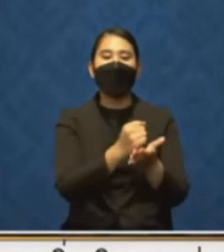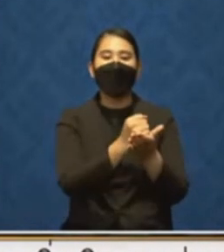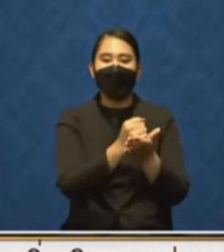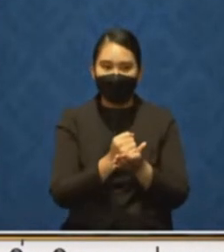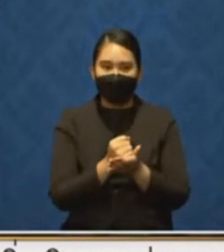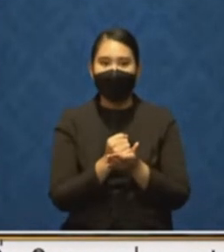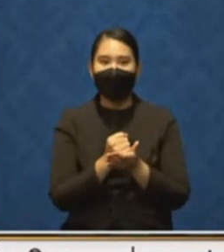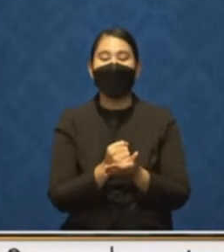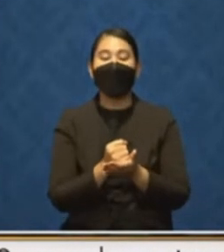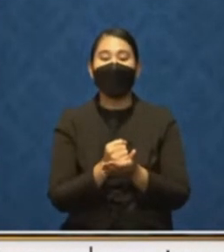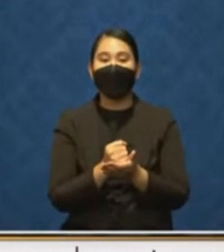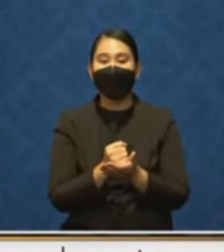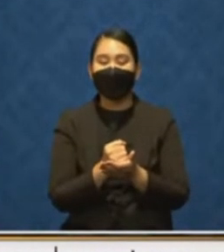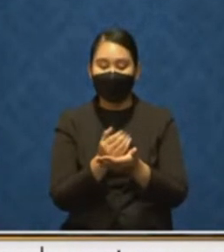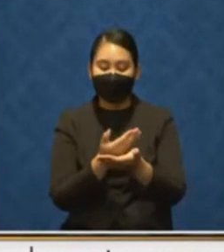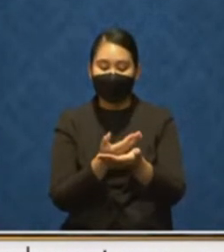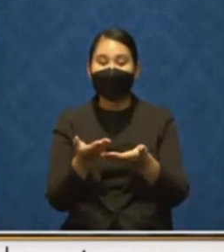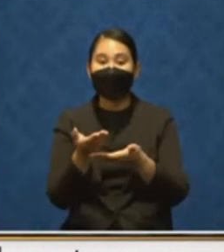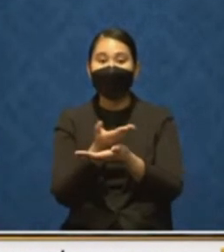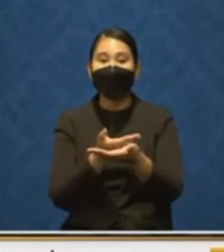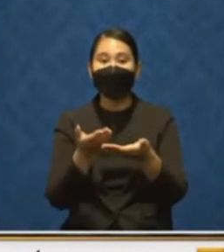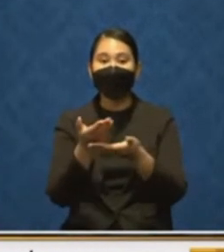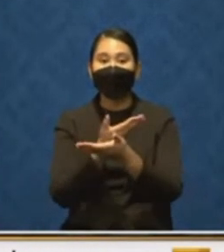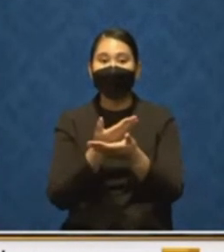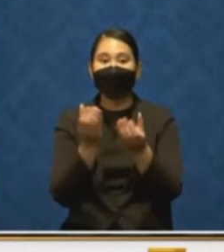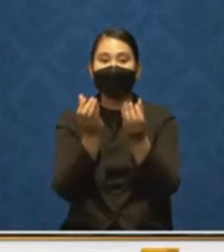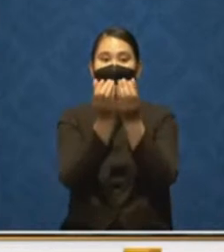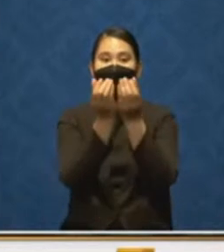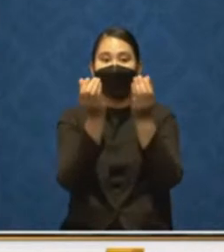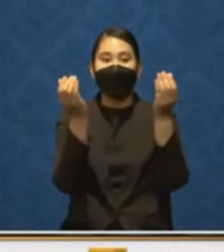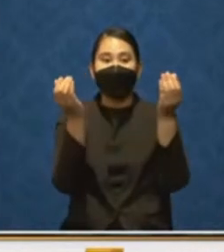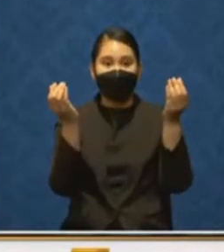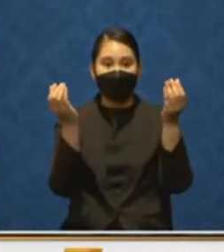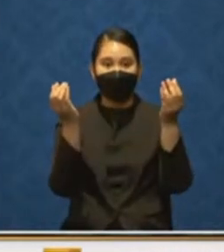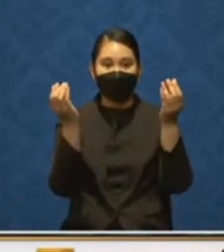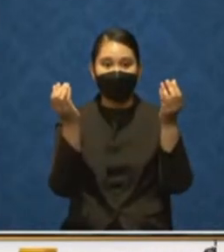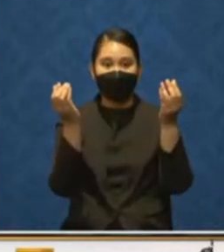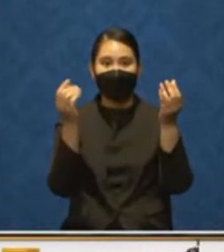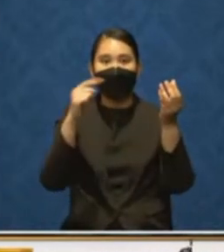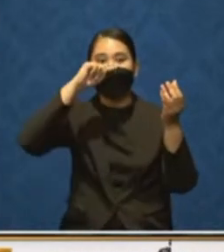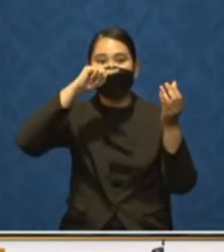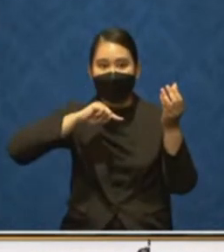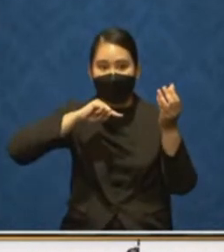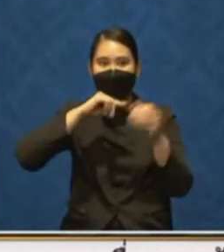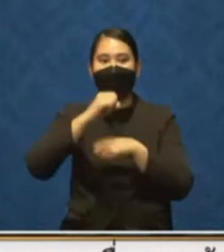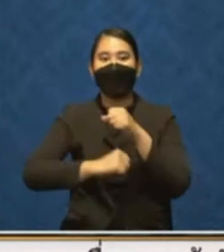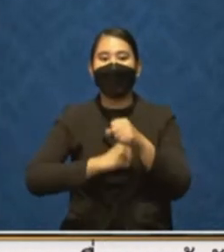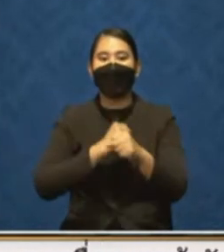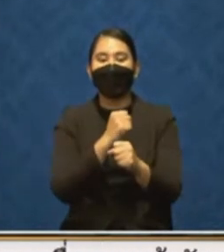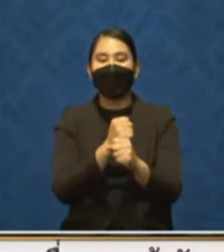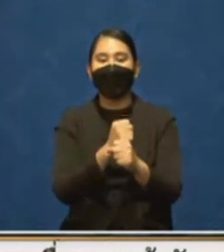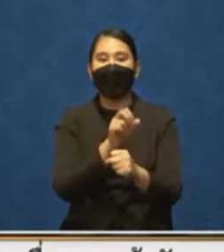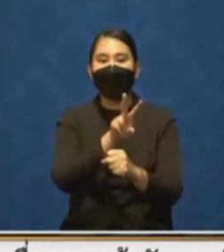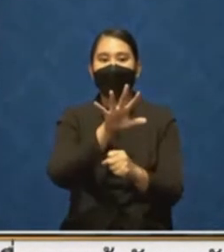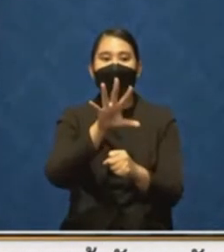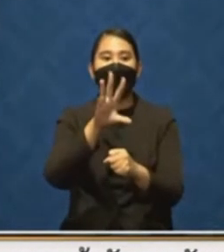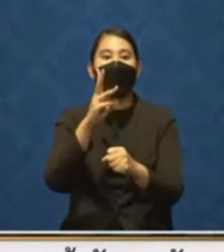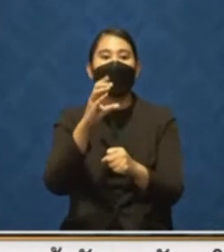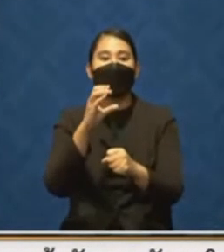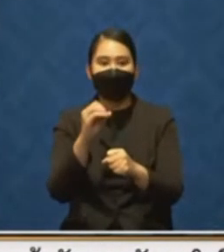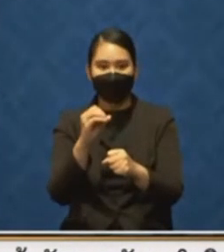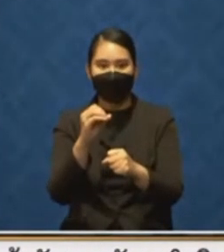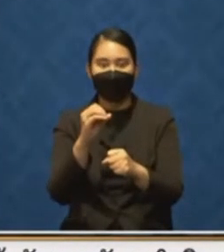พิจารณารัฐธรรมนูญนะครับแห่งราชอาณาจักรไทยผู้รับสัมปทาน 560ด้วย